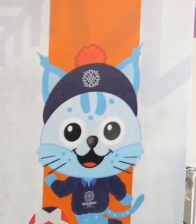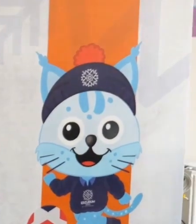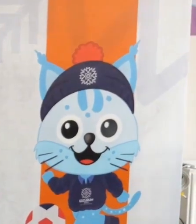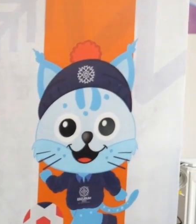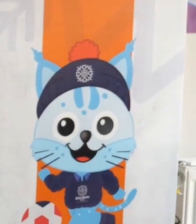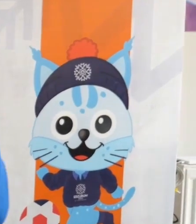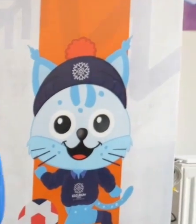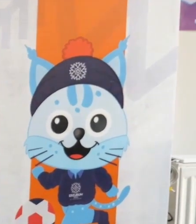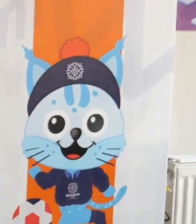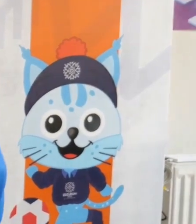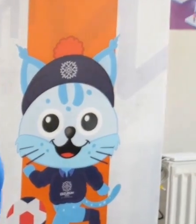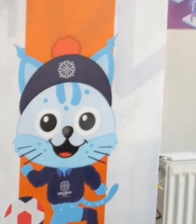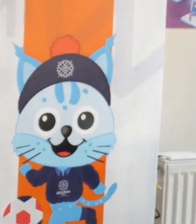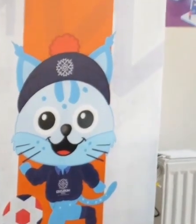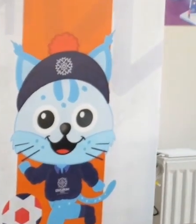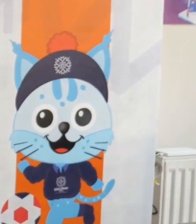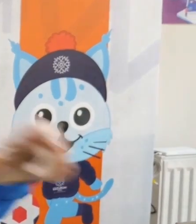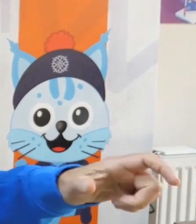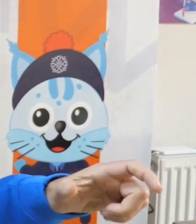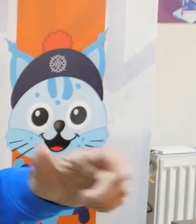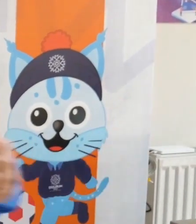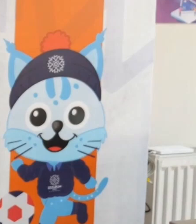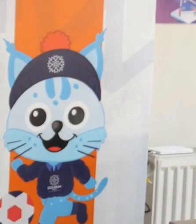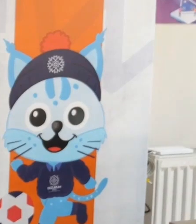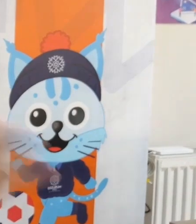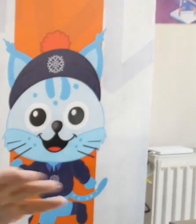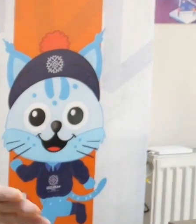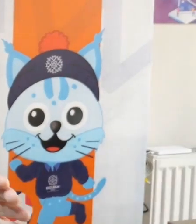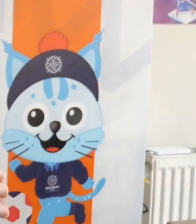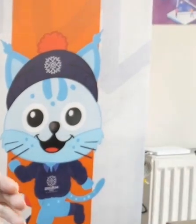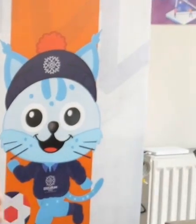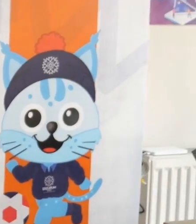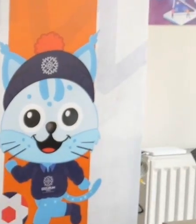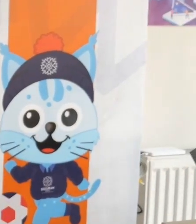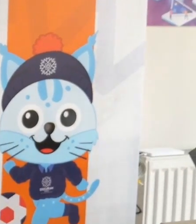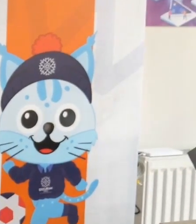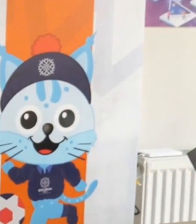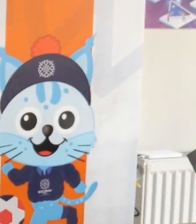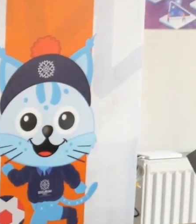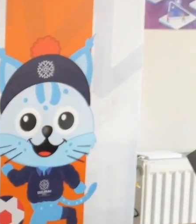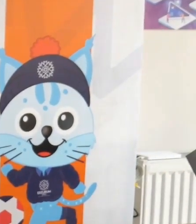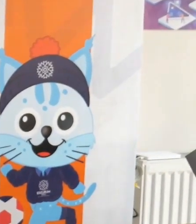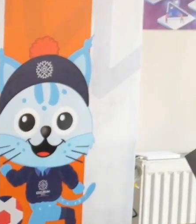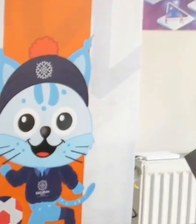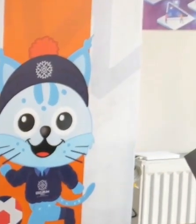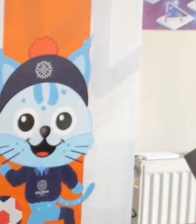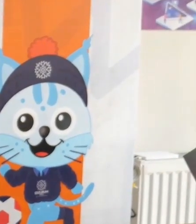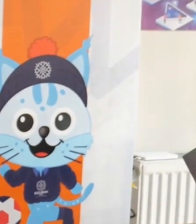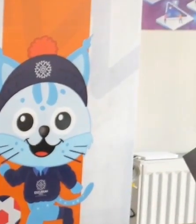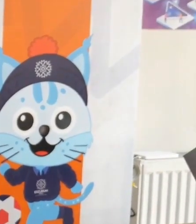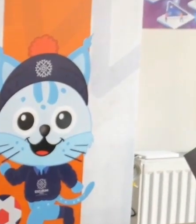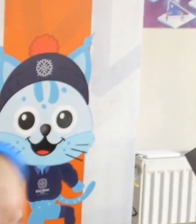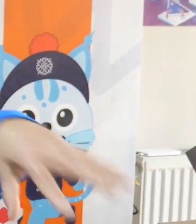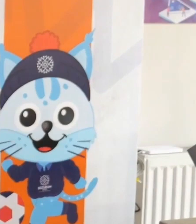і тут так багато молоді з порушеннями слуху, спортсменів, які дуже